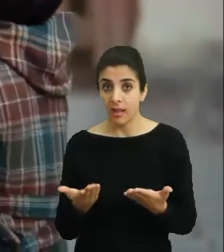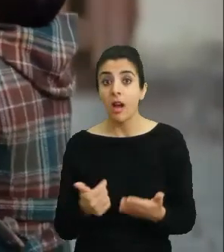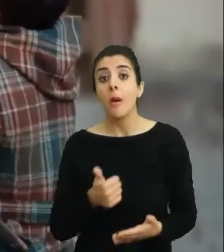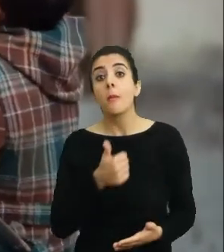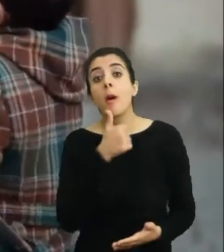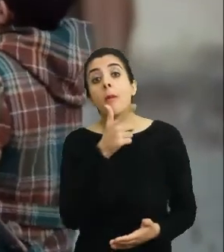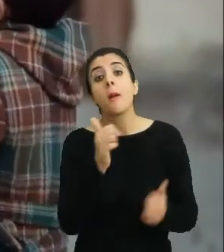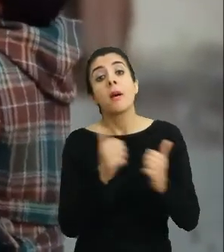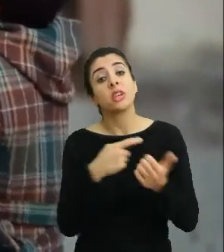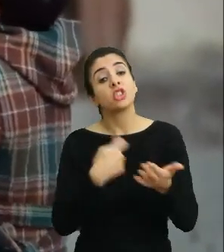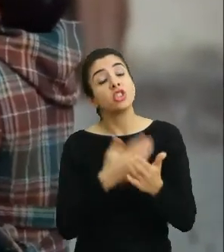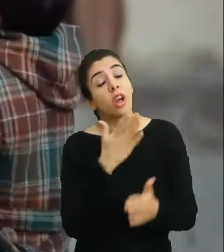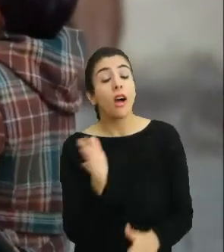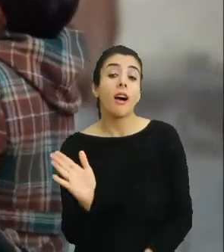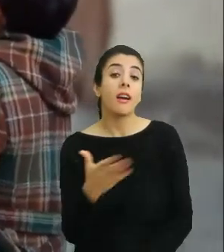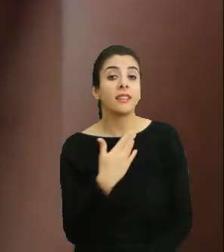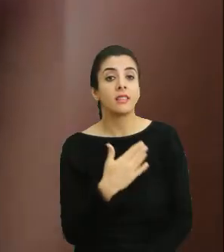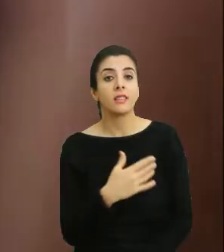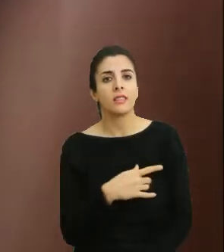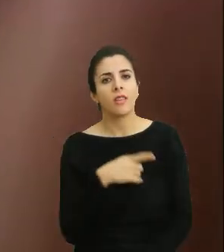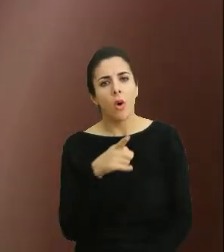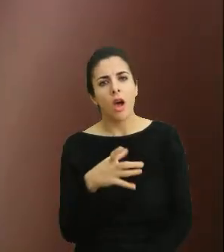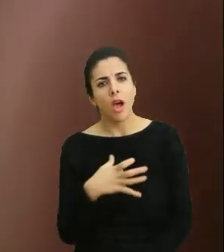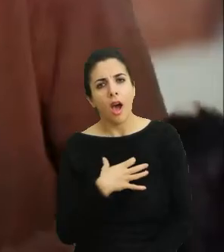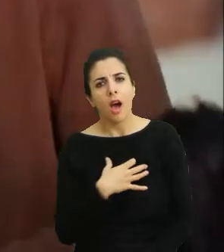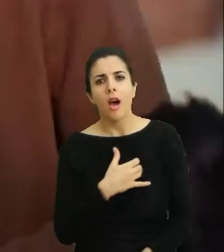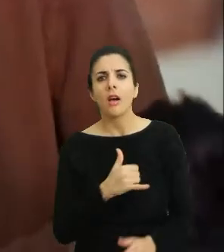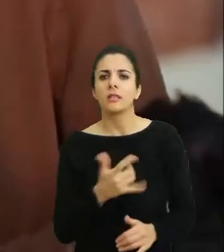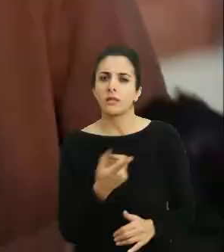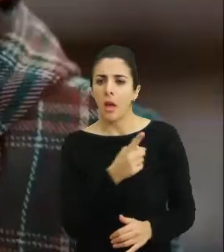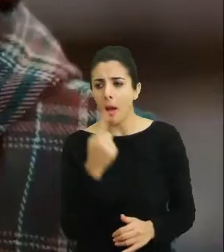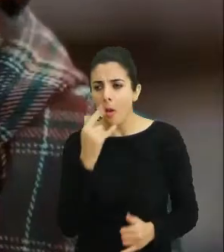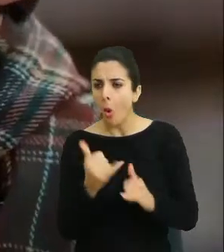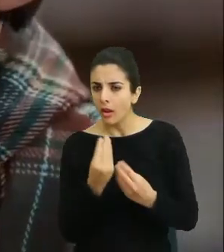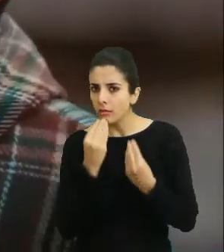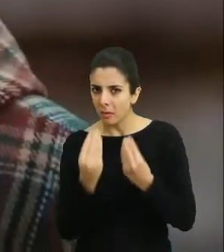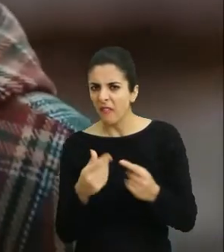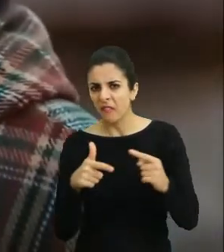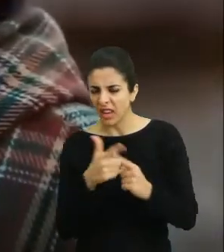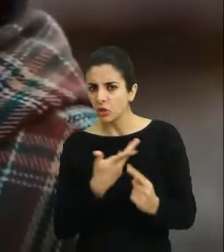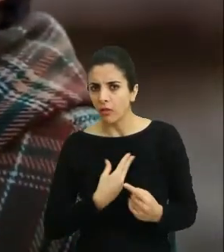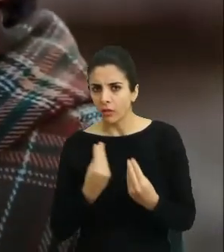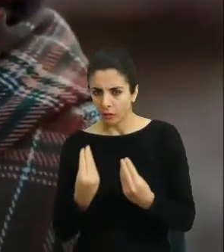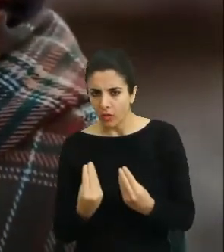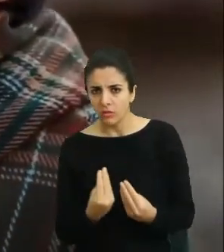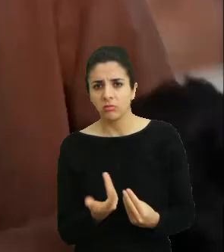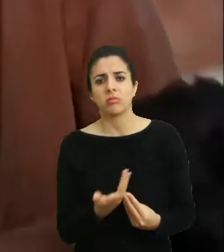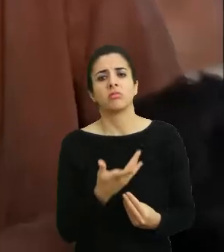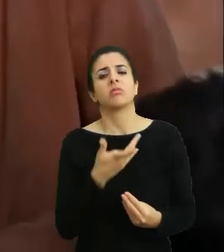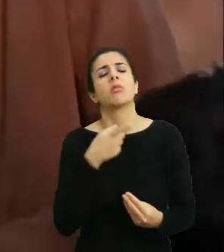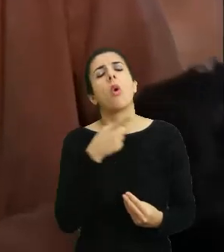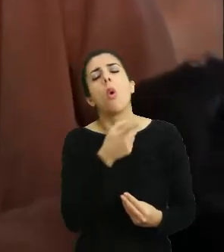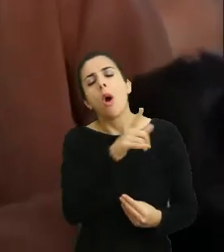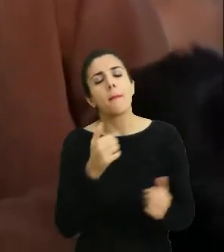Bak baban seni çarşıya götürecekmiş. O safiri kalsın sen de o göz kulak ol. Frik sevmem ben. O